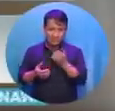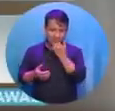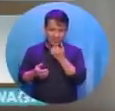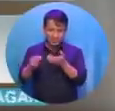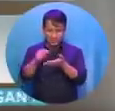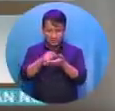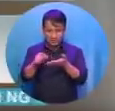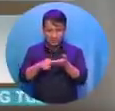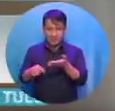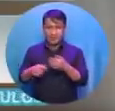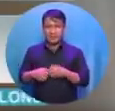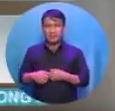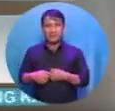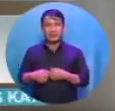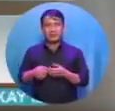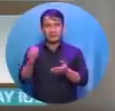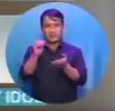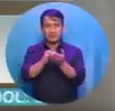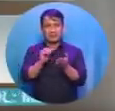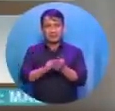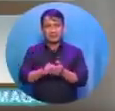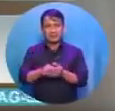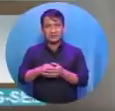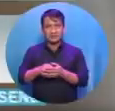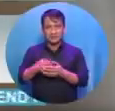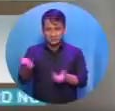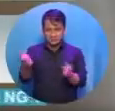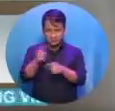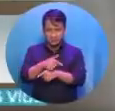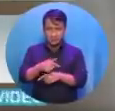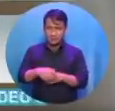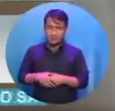may scriptwriter po namin. Napagbintangan tuloy. So,